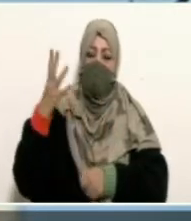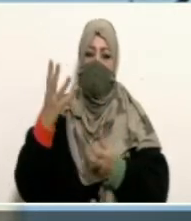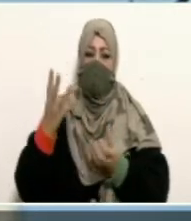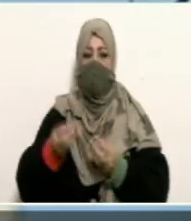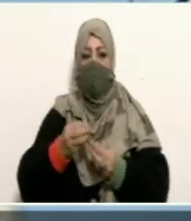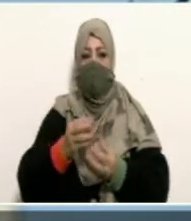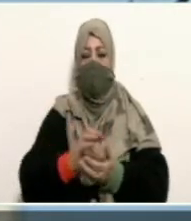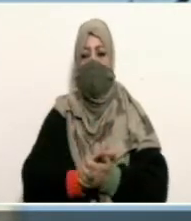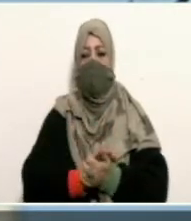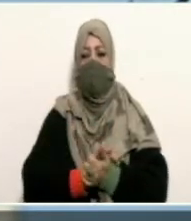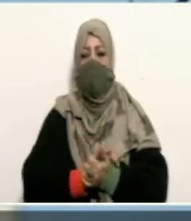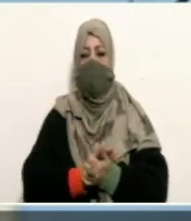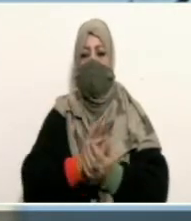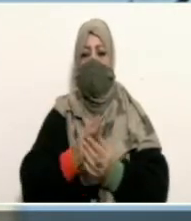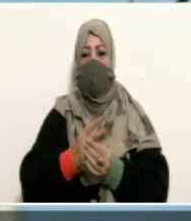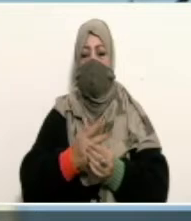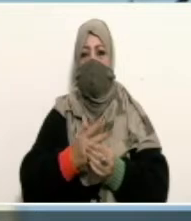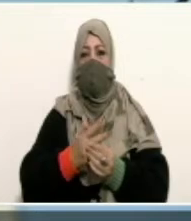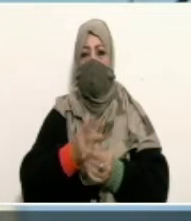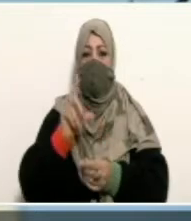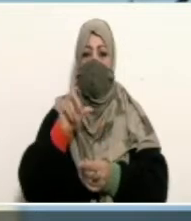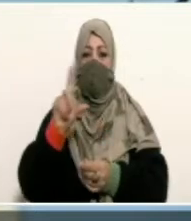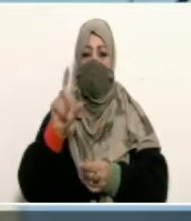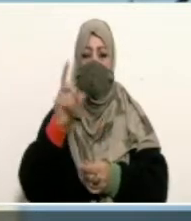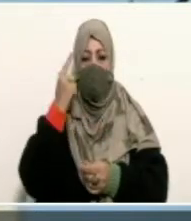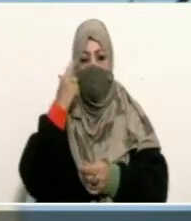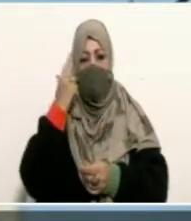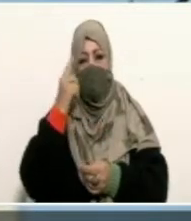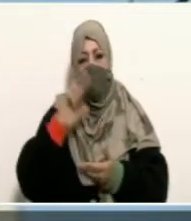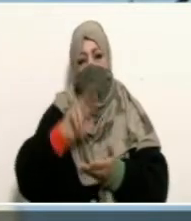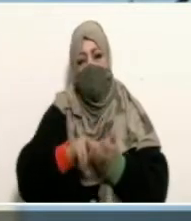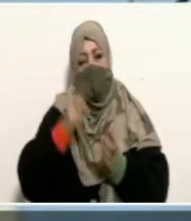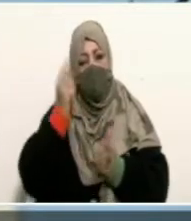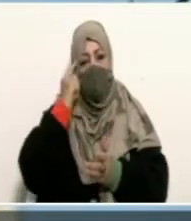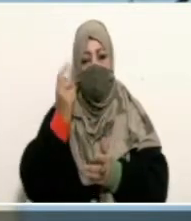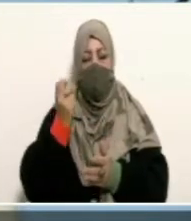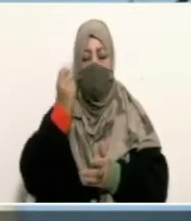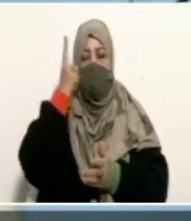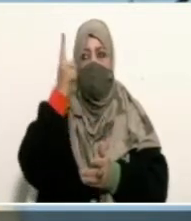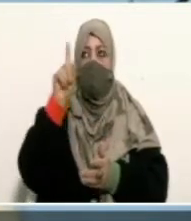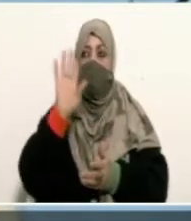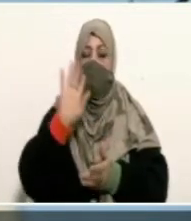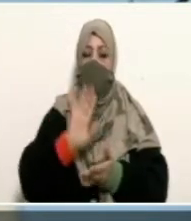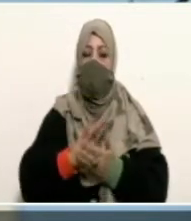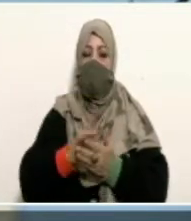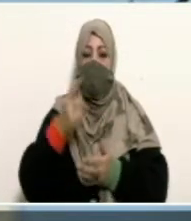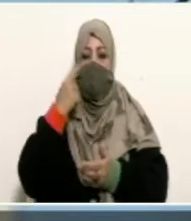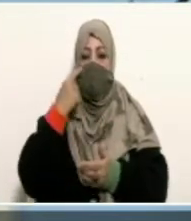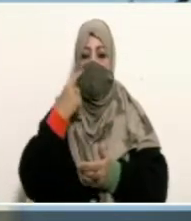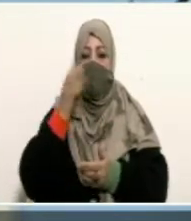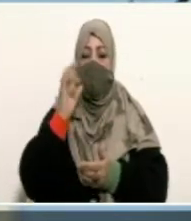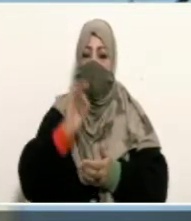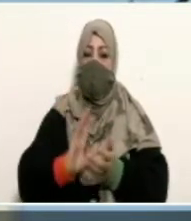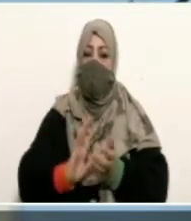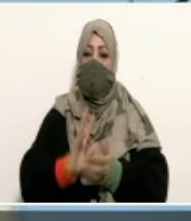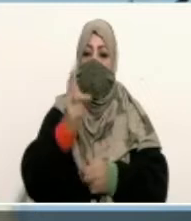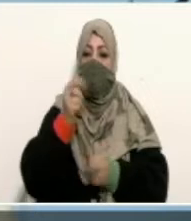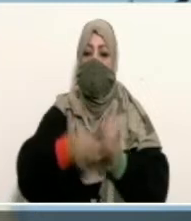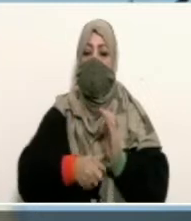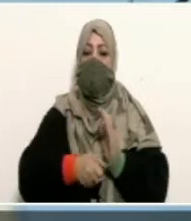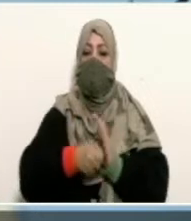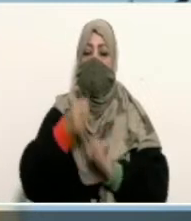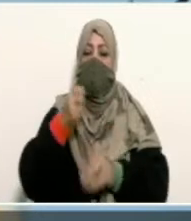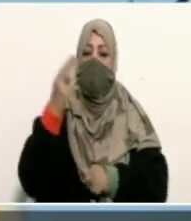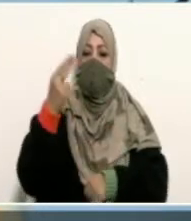في كما ذكرنا أن يكون ابتداء العقد ألا يكون أن لا ينشئ عقدا